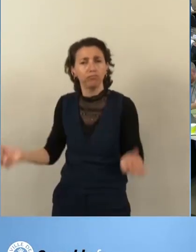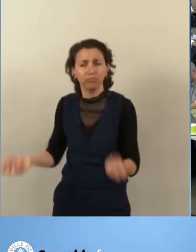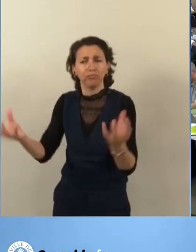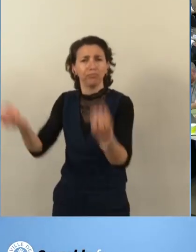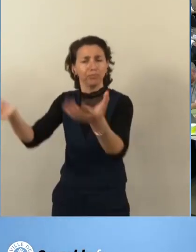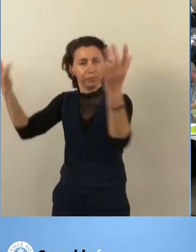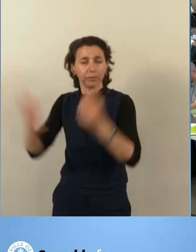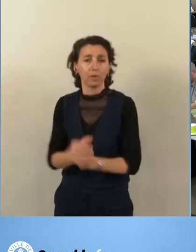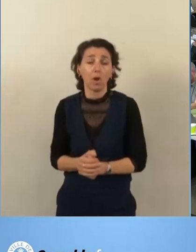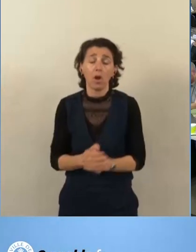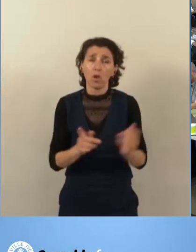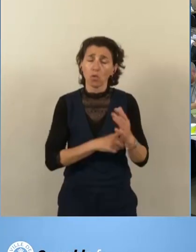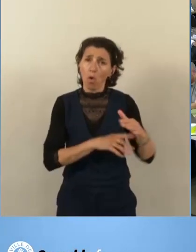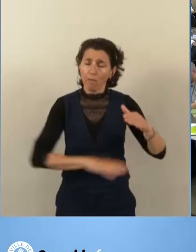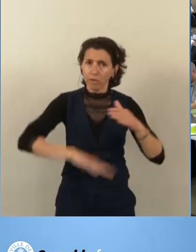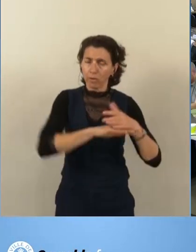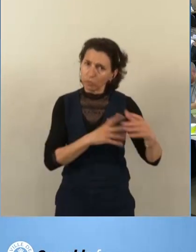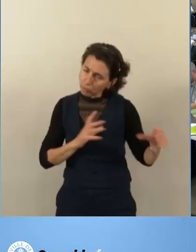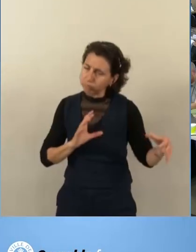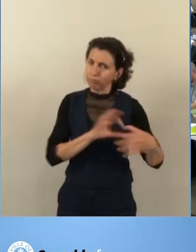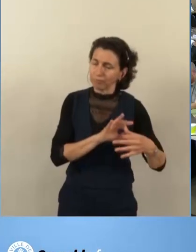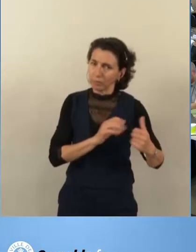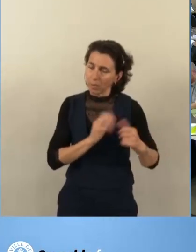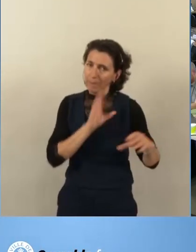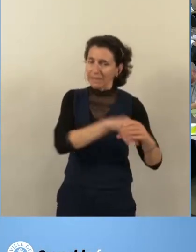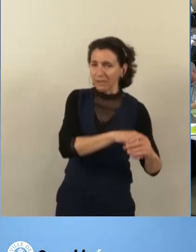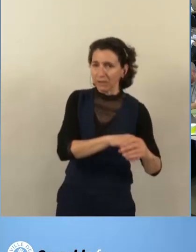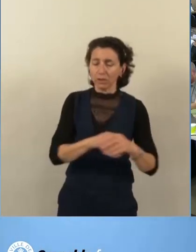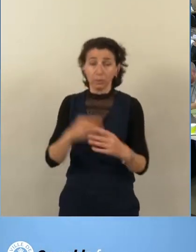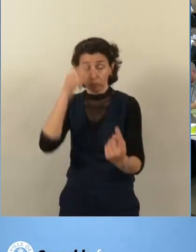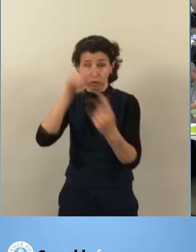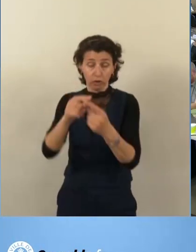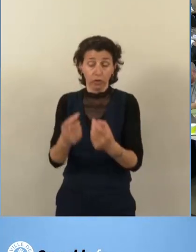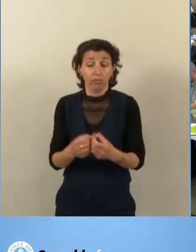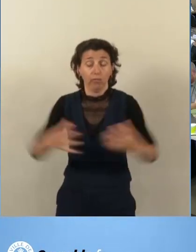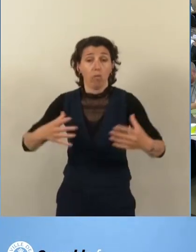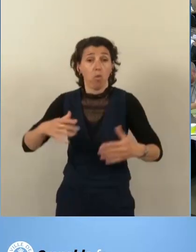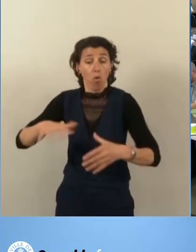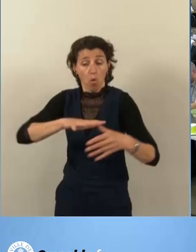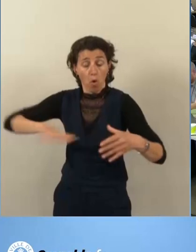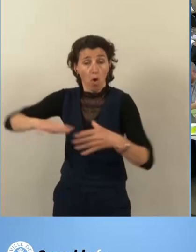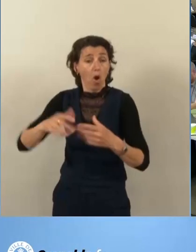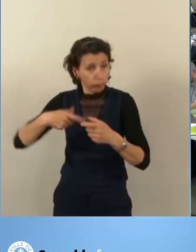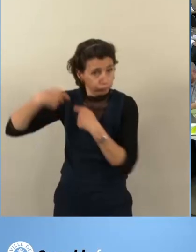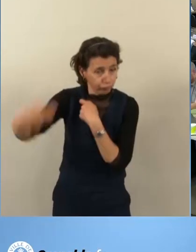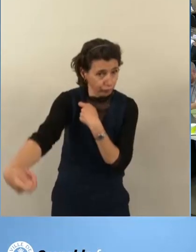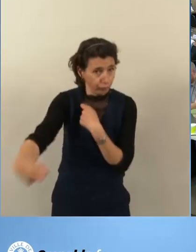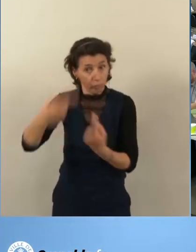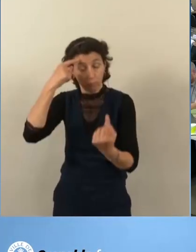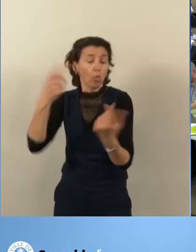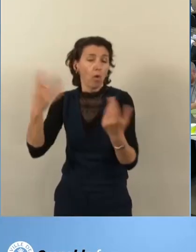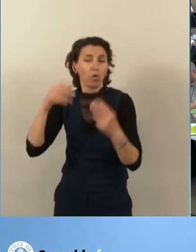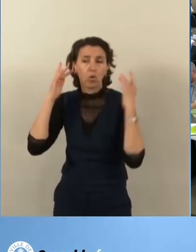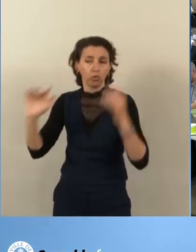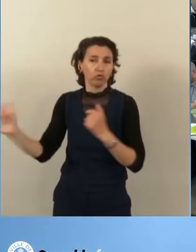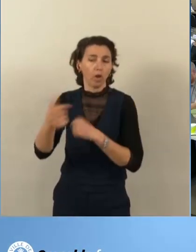compte l'accès aux droits fondamentaux œuvrant pour un développement local et durable respectueux de toutes les cultures dans sa tradition